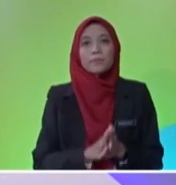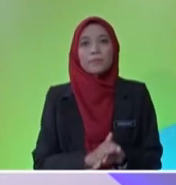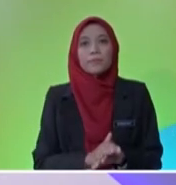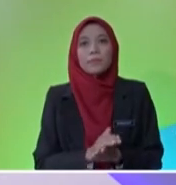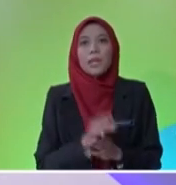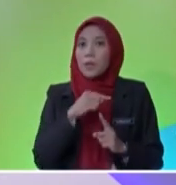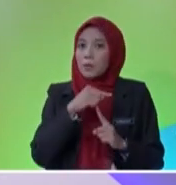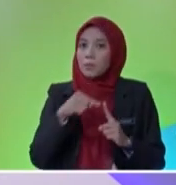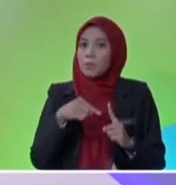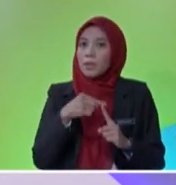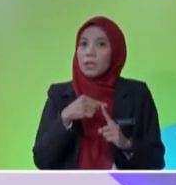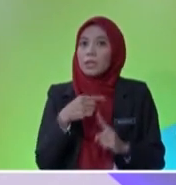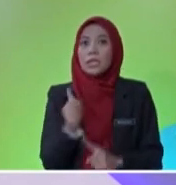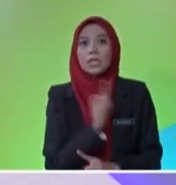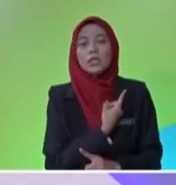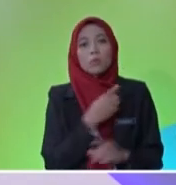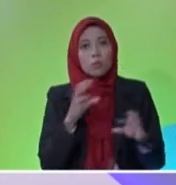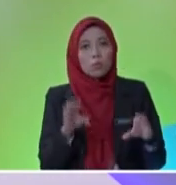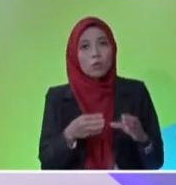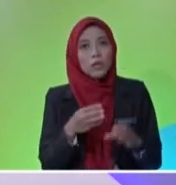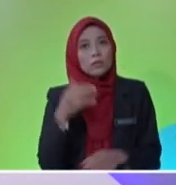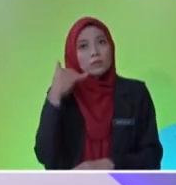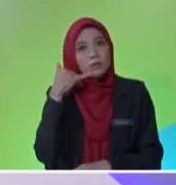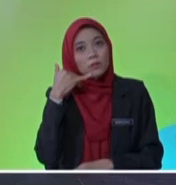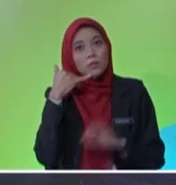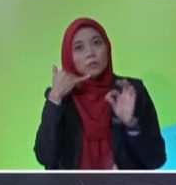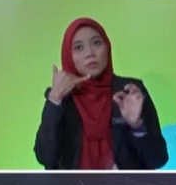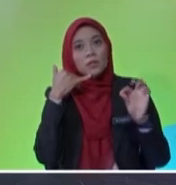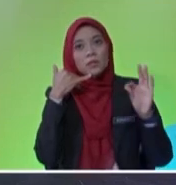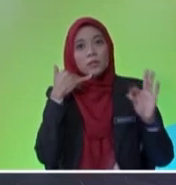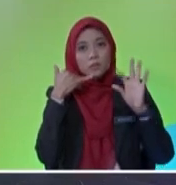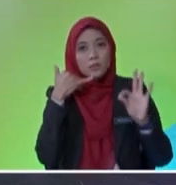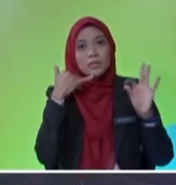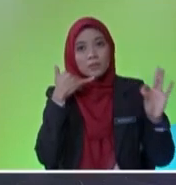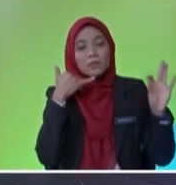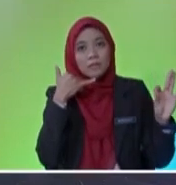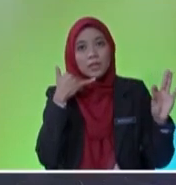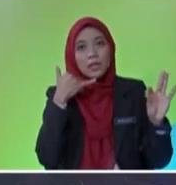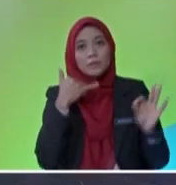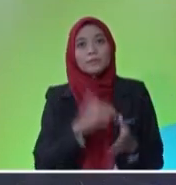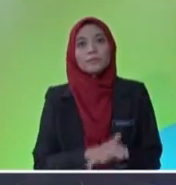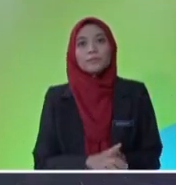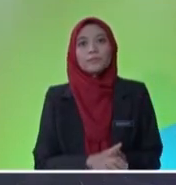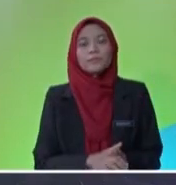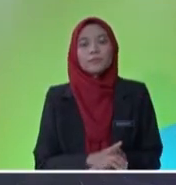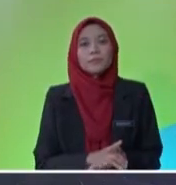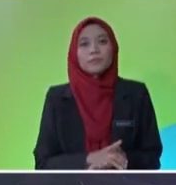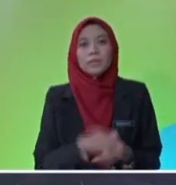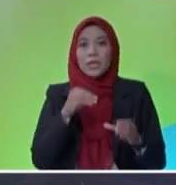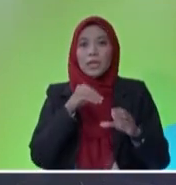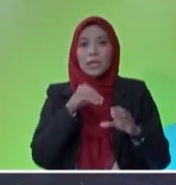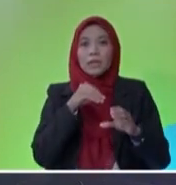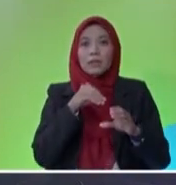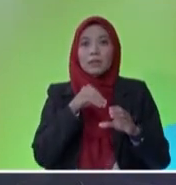panggilan eh bukan terus kepada agency yang tertentu yeah kalau minat tahu dalam agensi itu Alphard